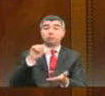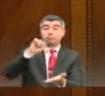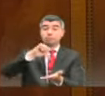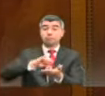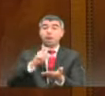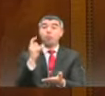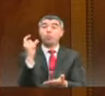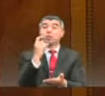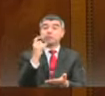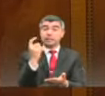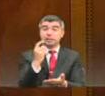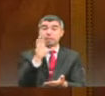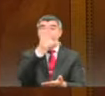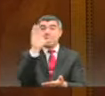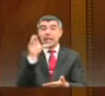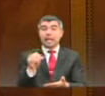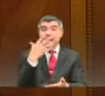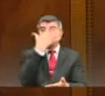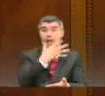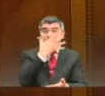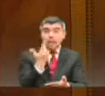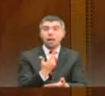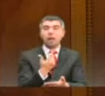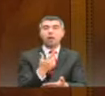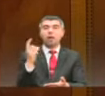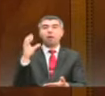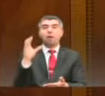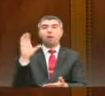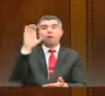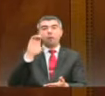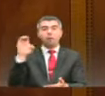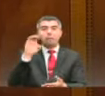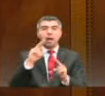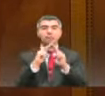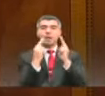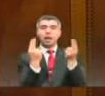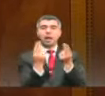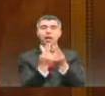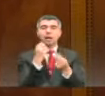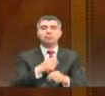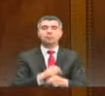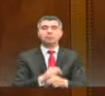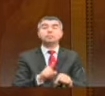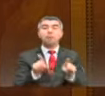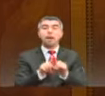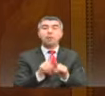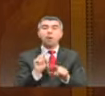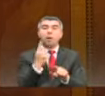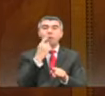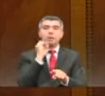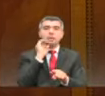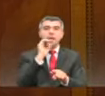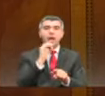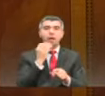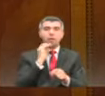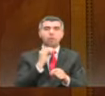الإسلامي، على المستوى الإفريقي، على المستوى المتوسطي وعلى المستوى الدولي، وتحصين مصالح الوطن الاستراتيجية،